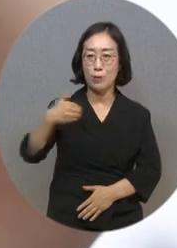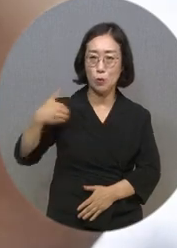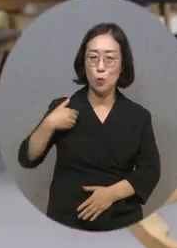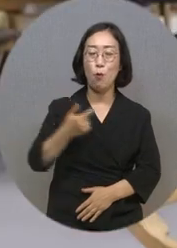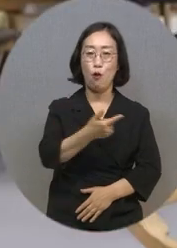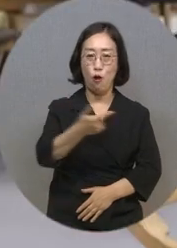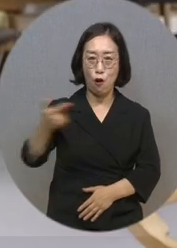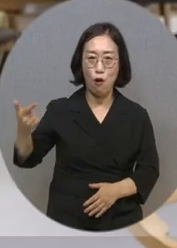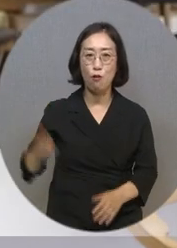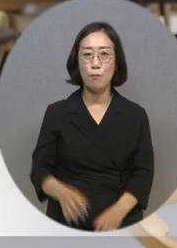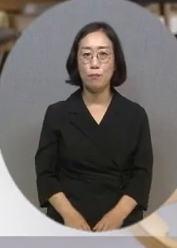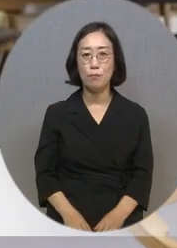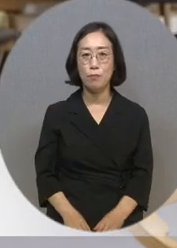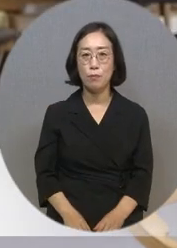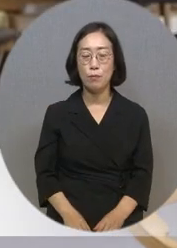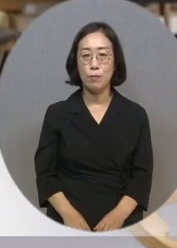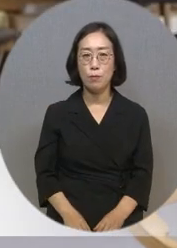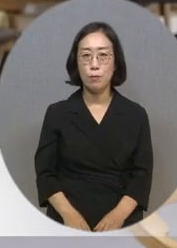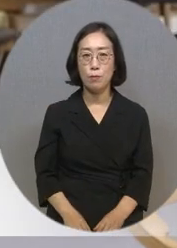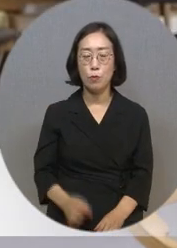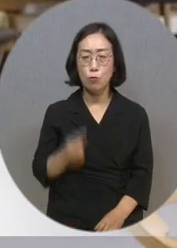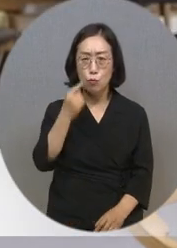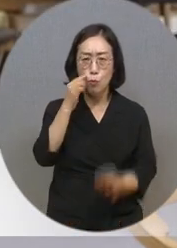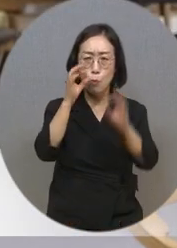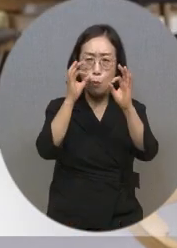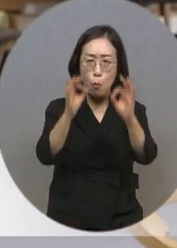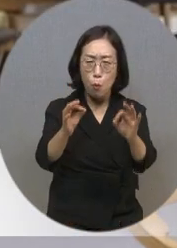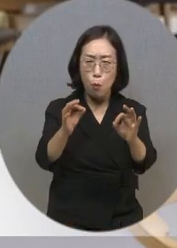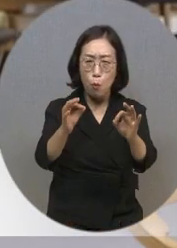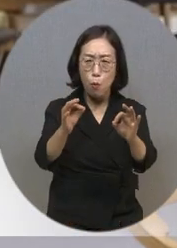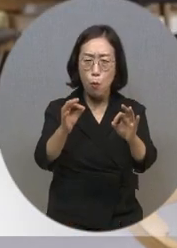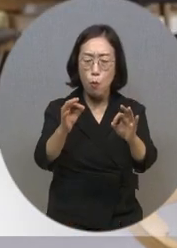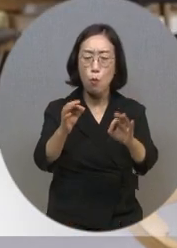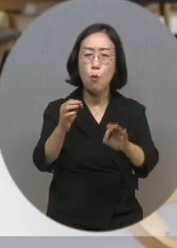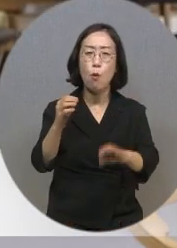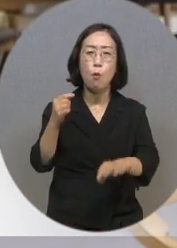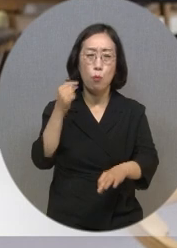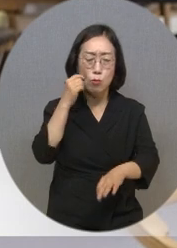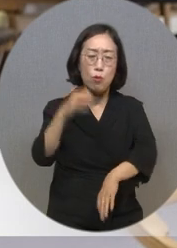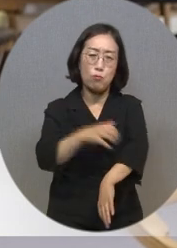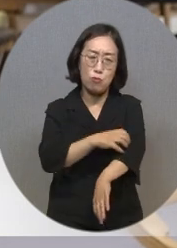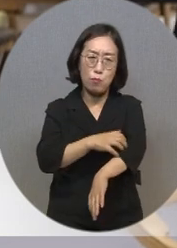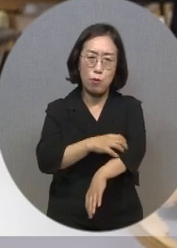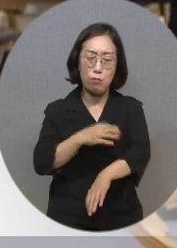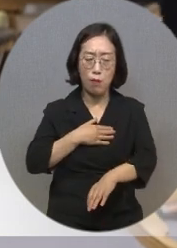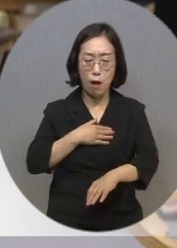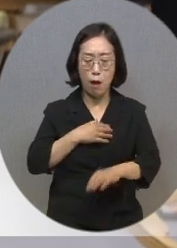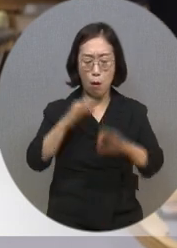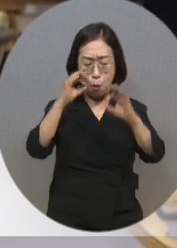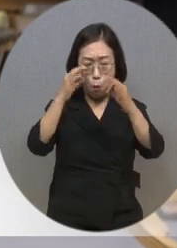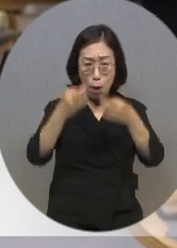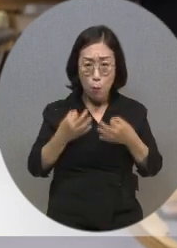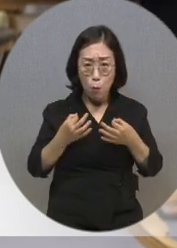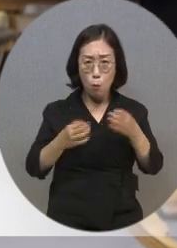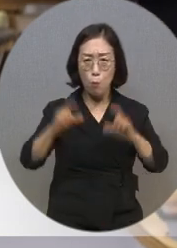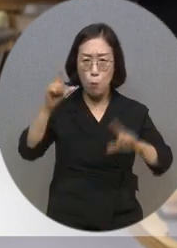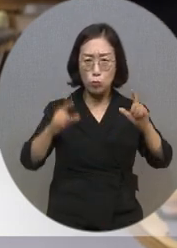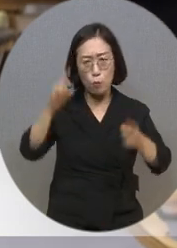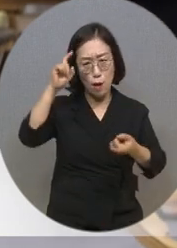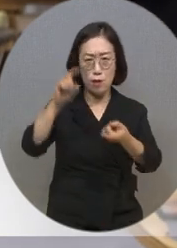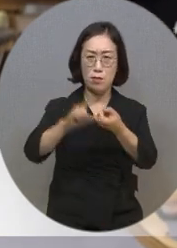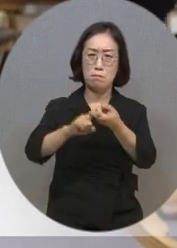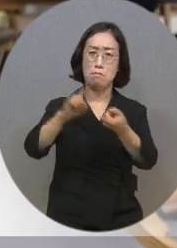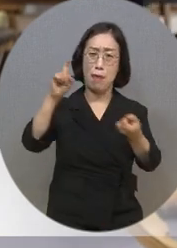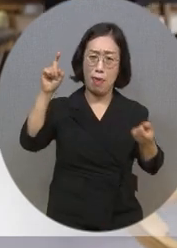높습니다. 눈이 이제 불편하다 보니까 제 외모에 관심을 덜 갖게